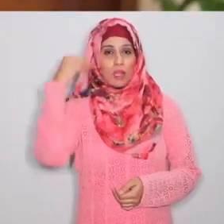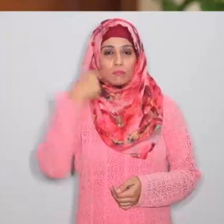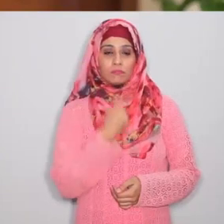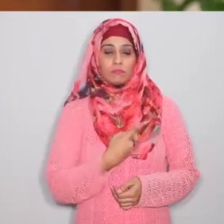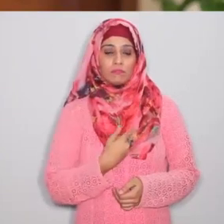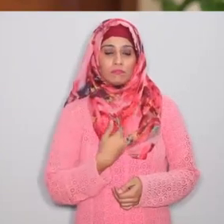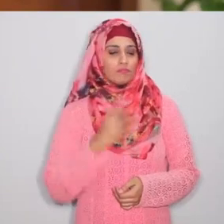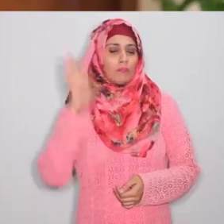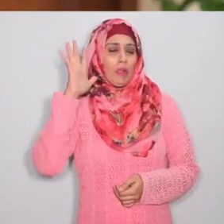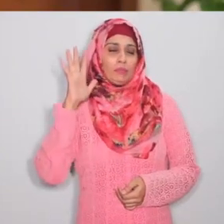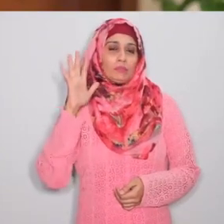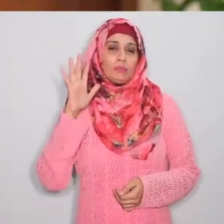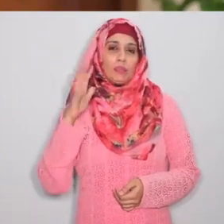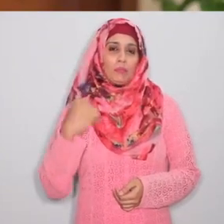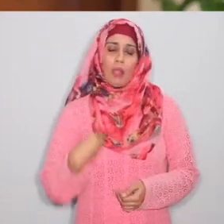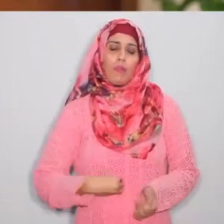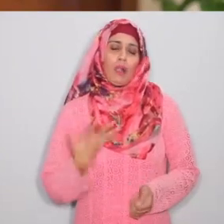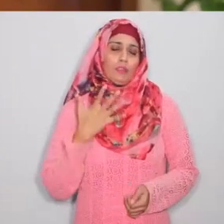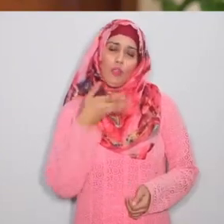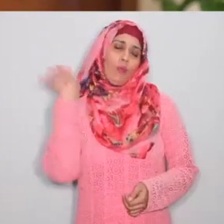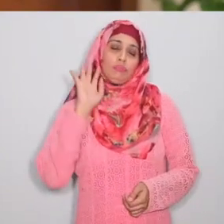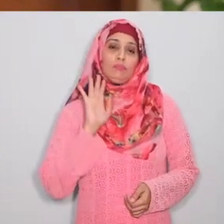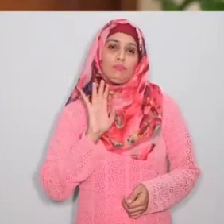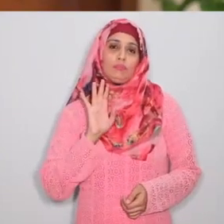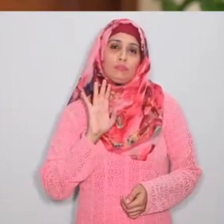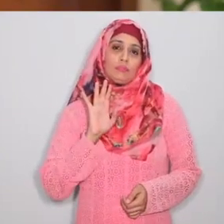नहीं मुझे भूख नहीं है।